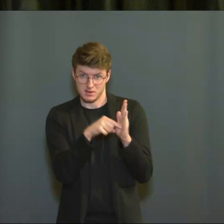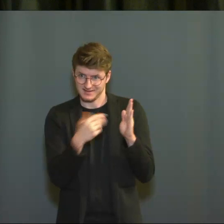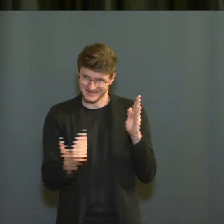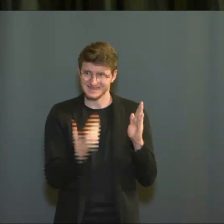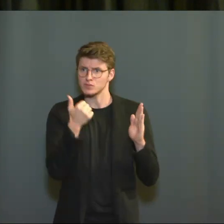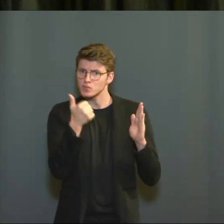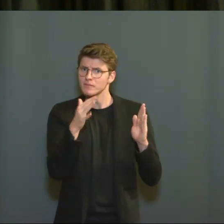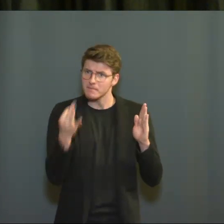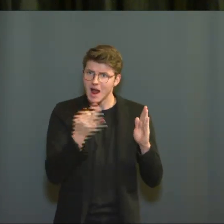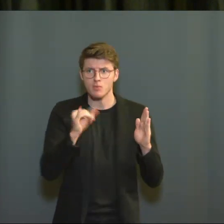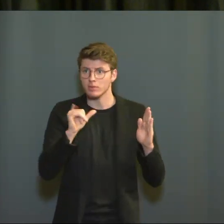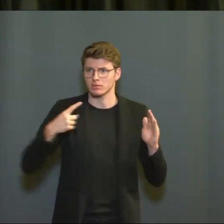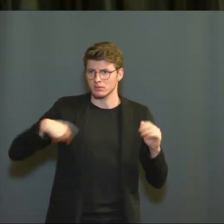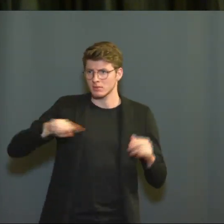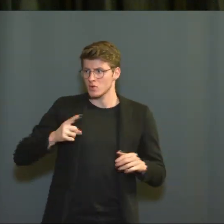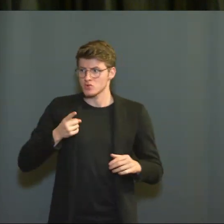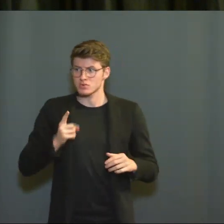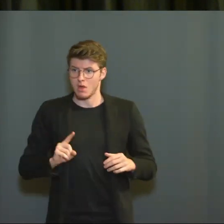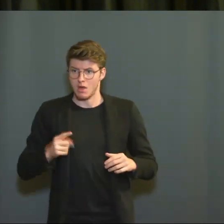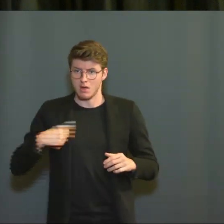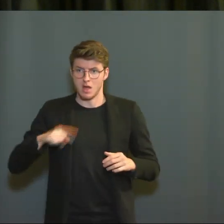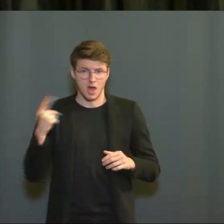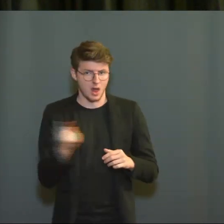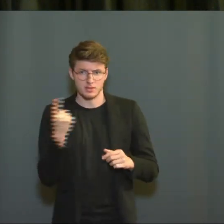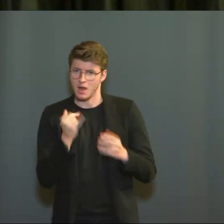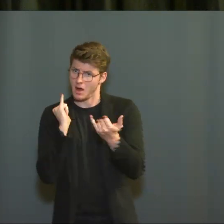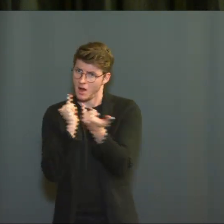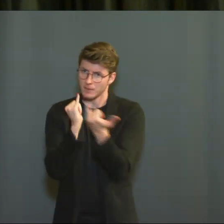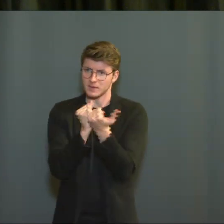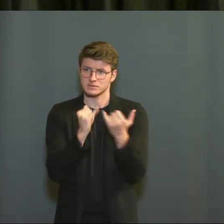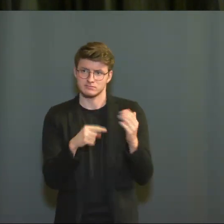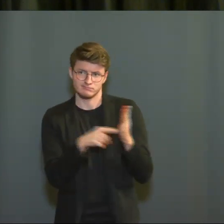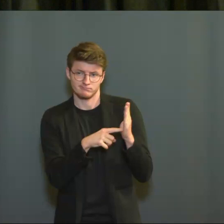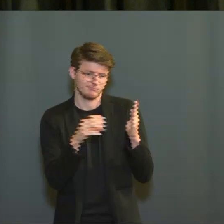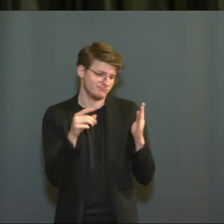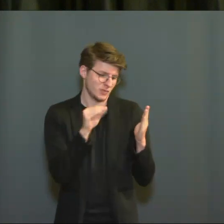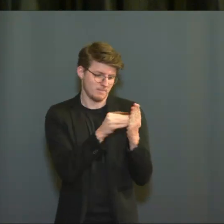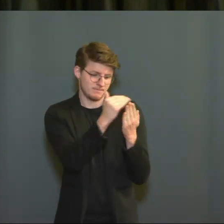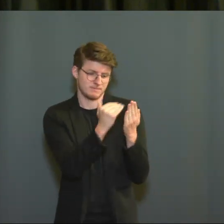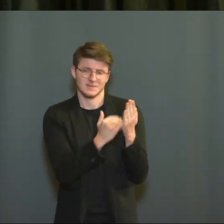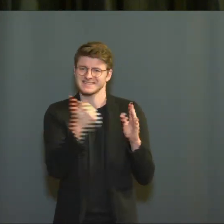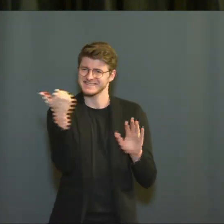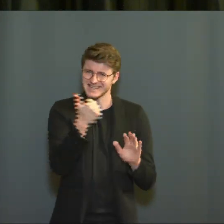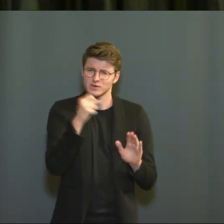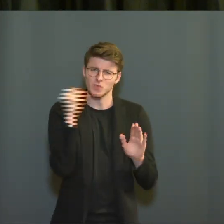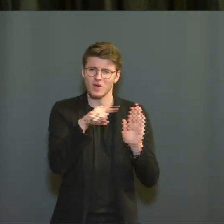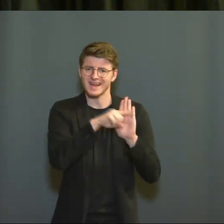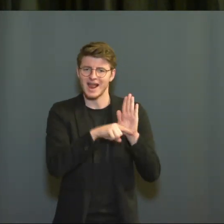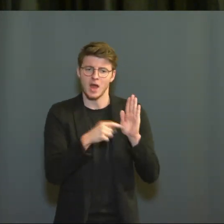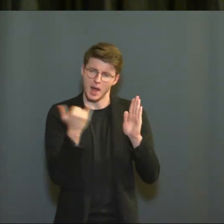en overal aan te passen aan de 6 gouden regels. Enkel als iedereen